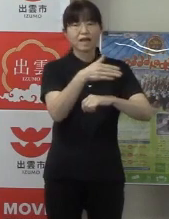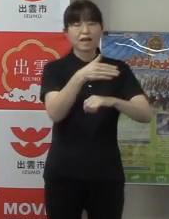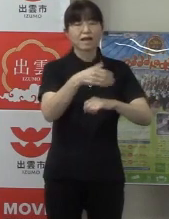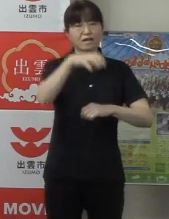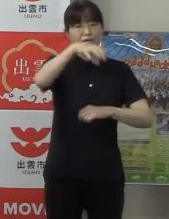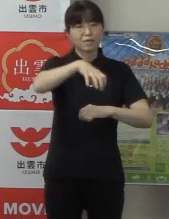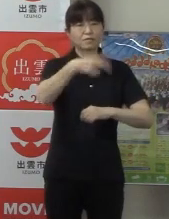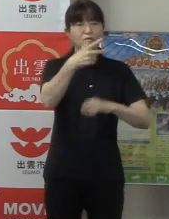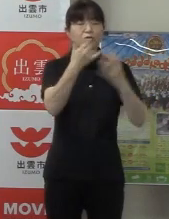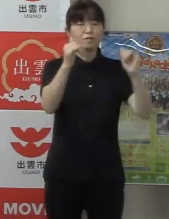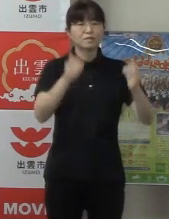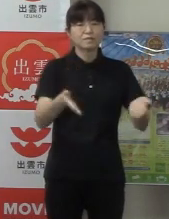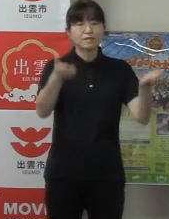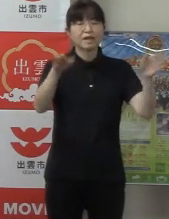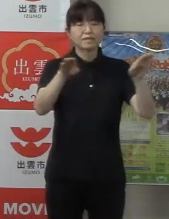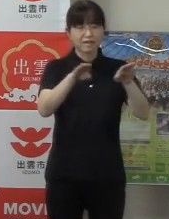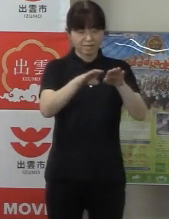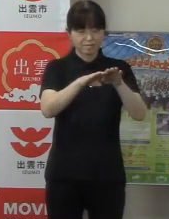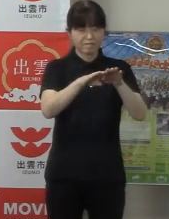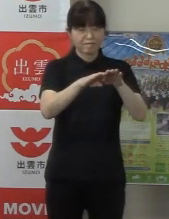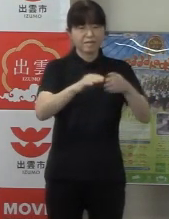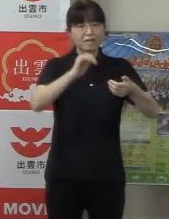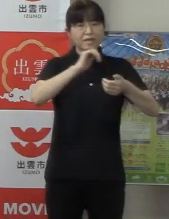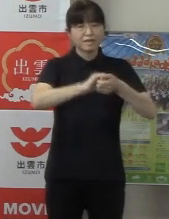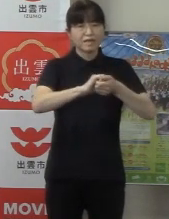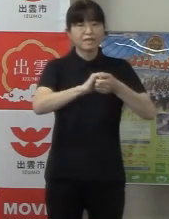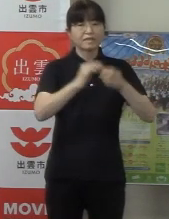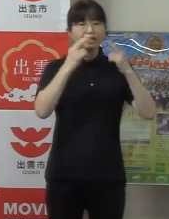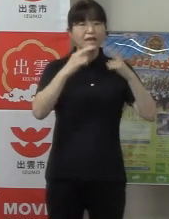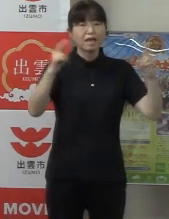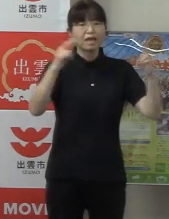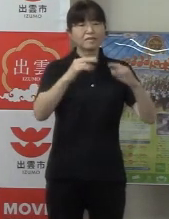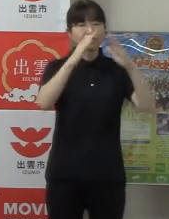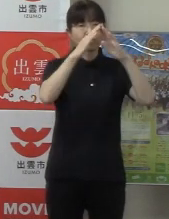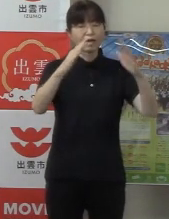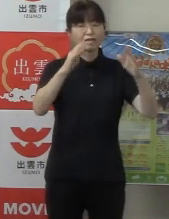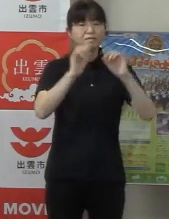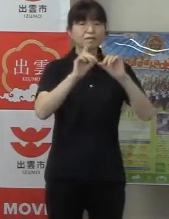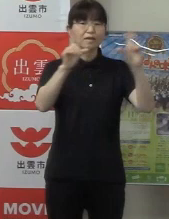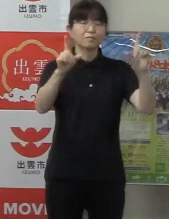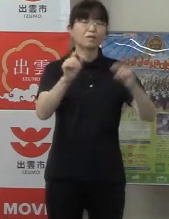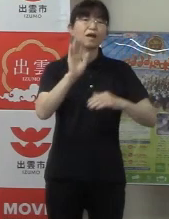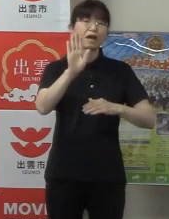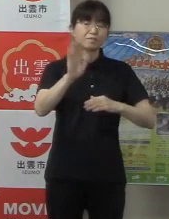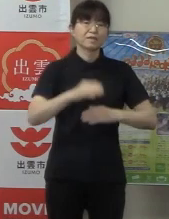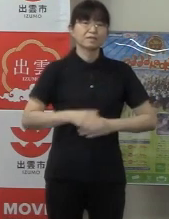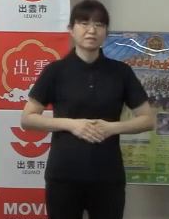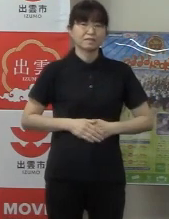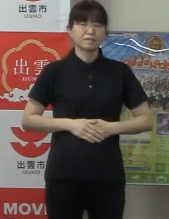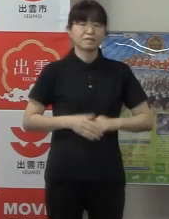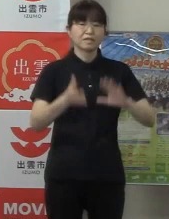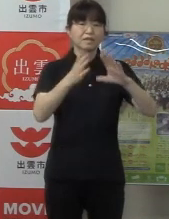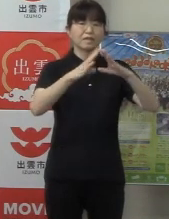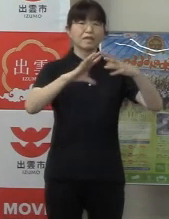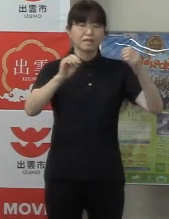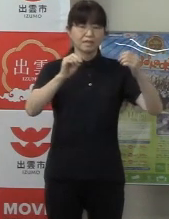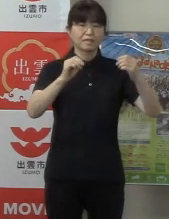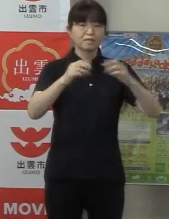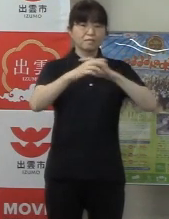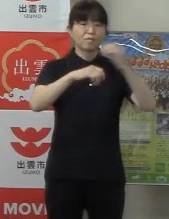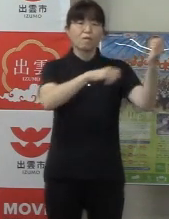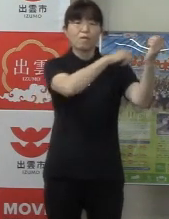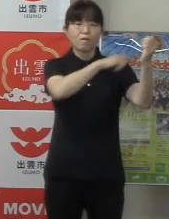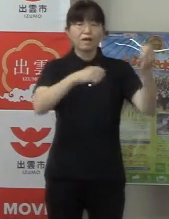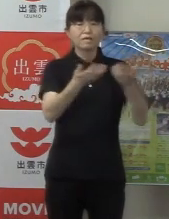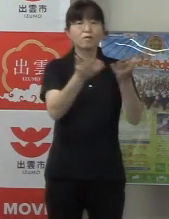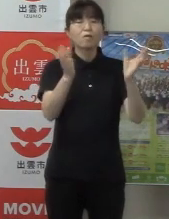市民会館でこの定期演奏会が開催をされます。出雲フィルハーモニー交響楽団は音楽を通